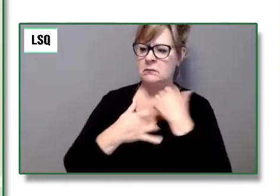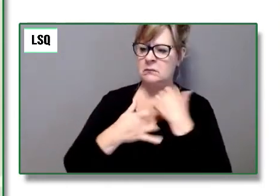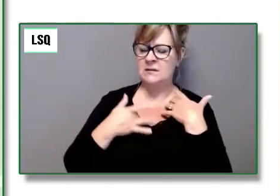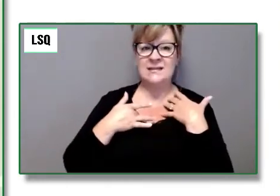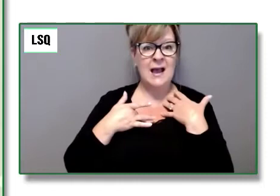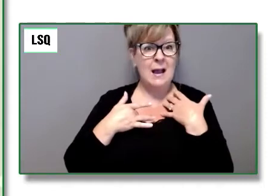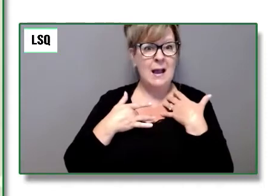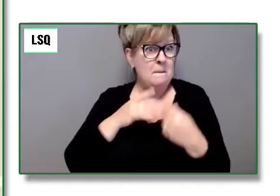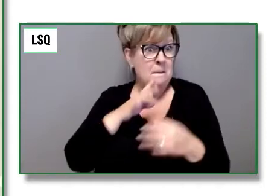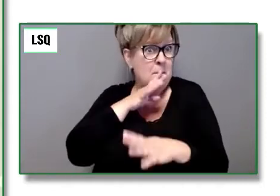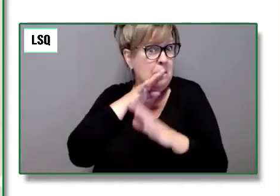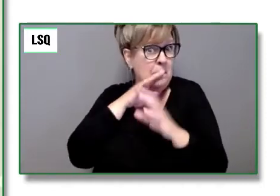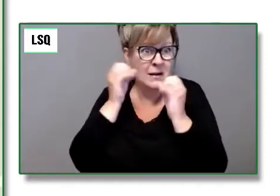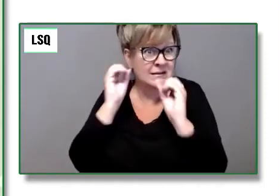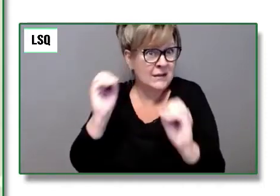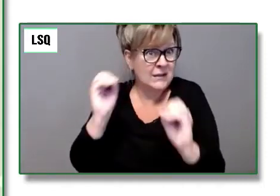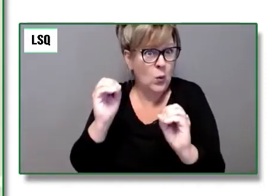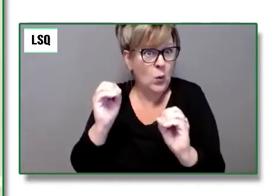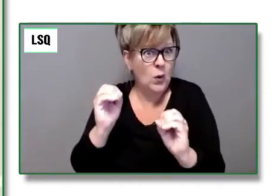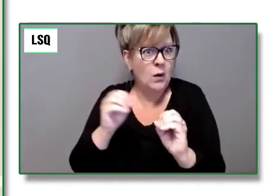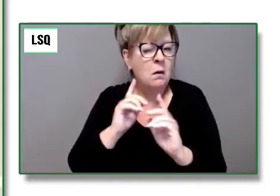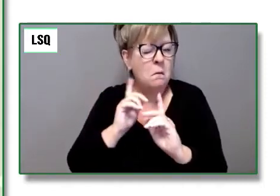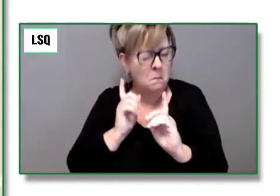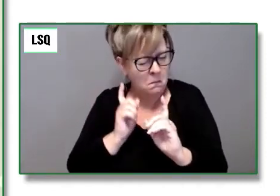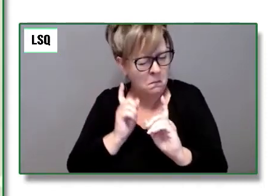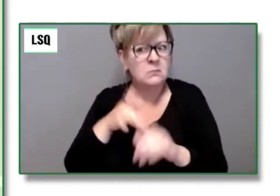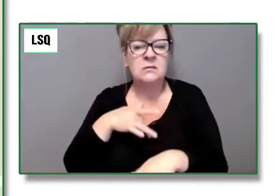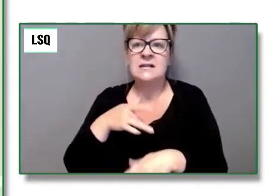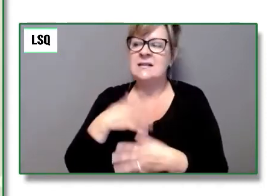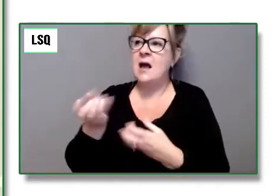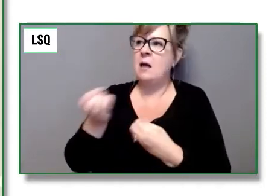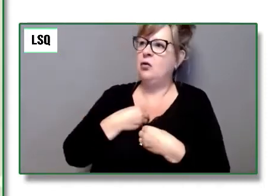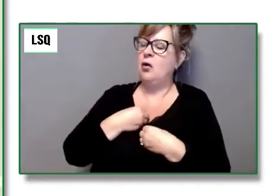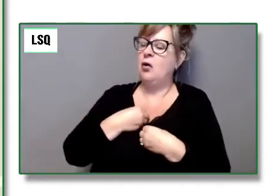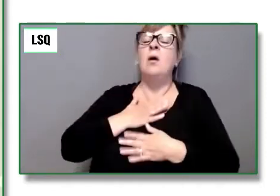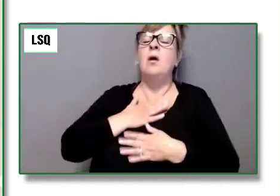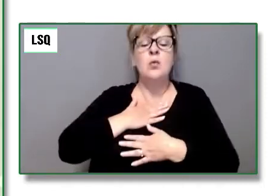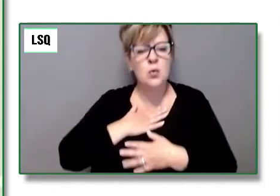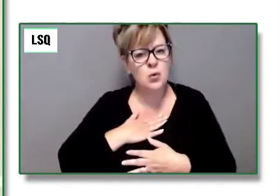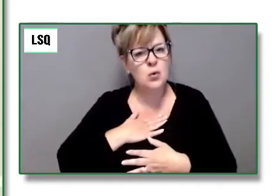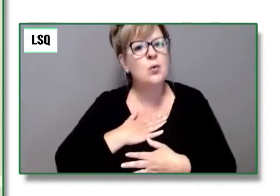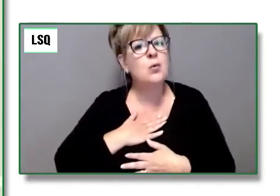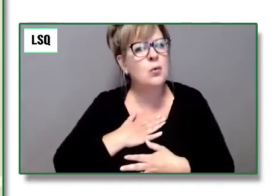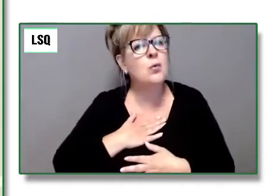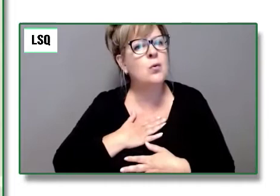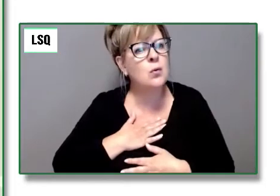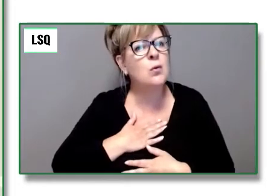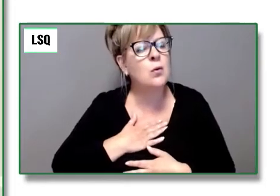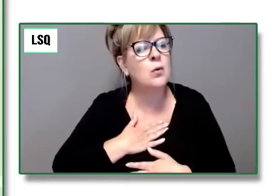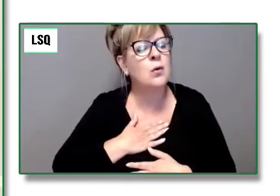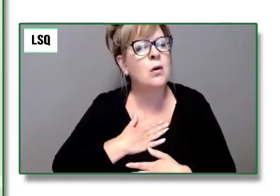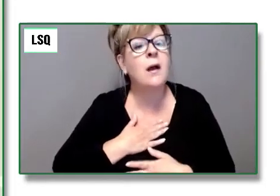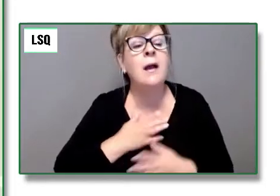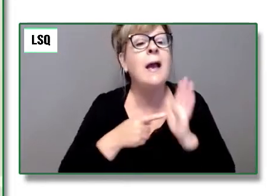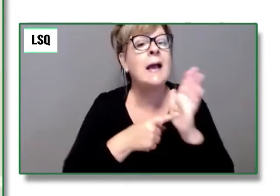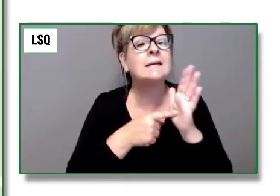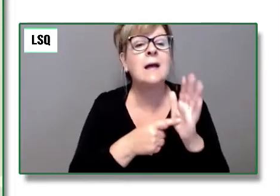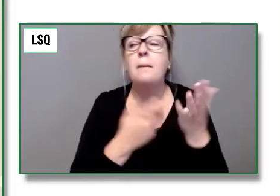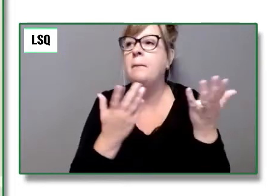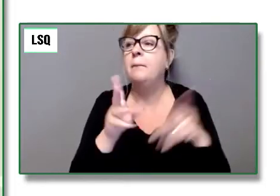vous présente un verre d'eau, donc sans vous demander: «Hey, est-ce qu'il y a quelque chose dont tu as